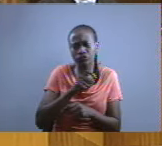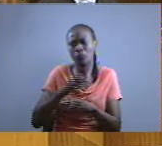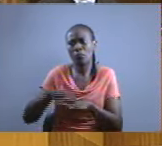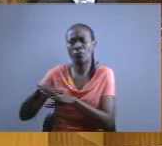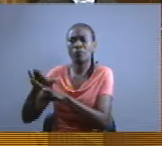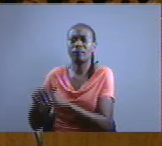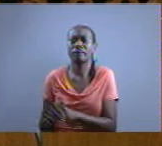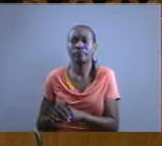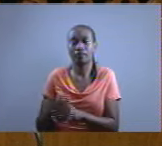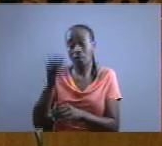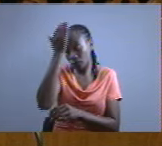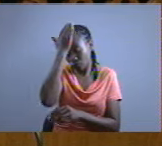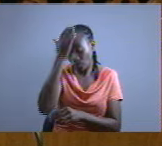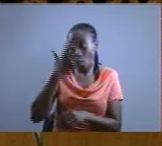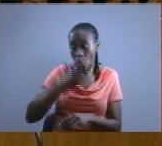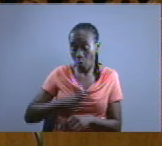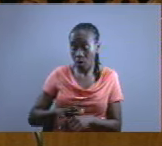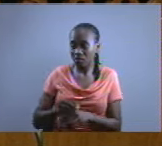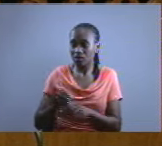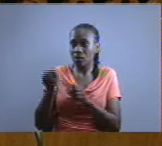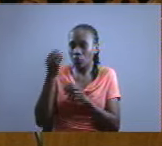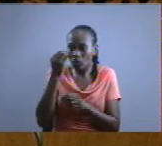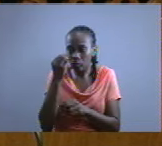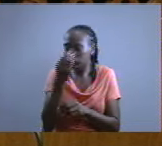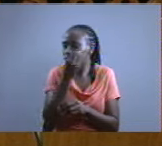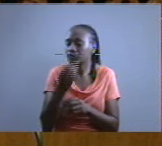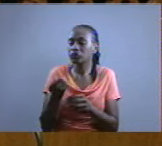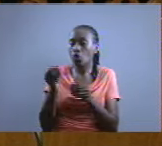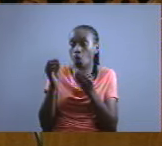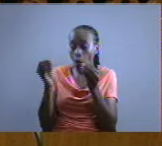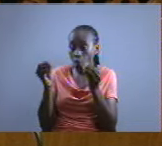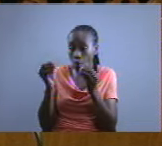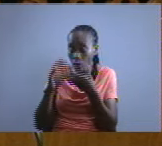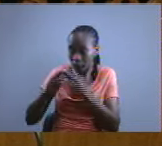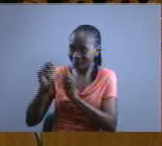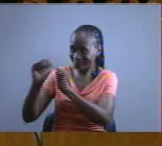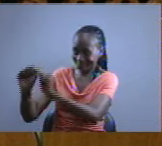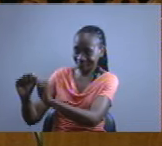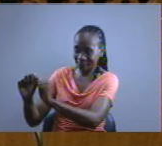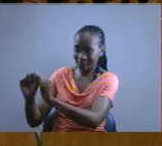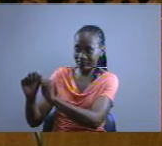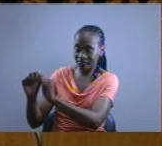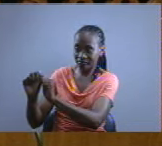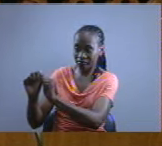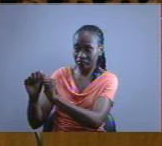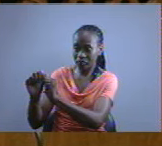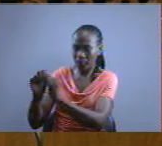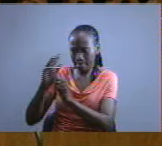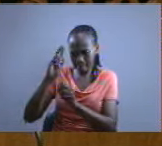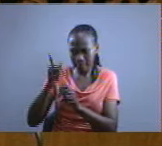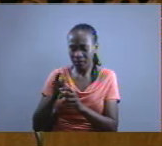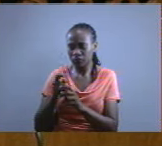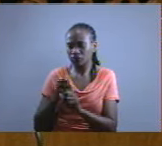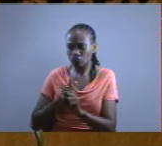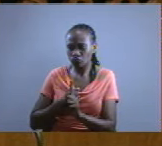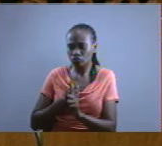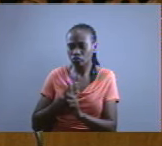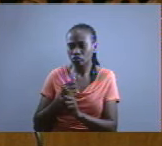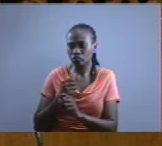en San gemeenskappe tot die stryd teen kolonialisme in Suid-Afrika erken word.